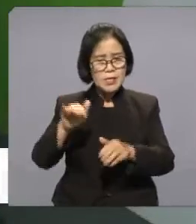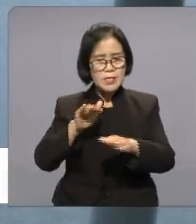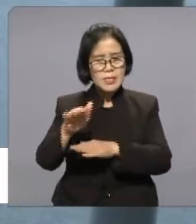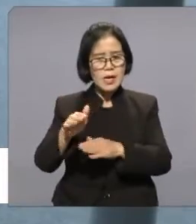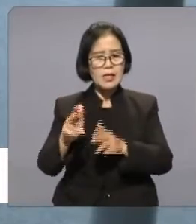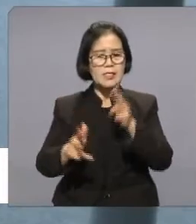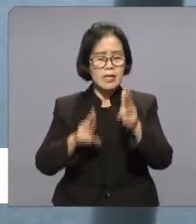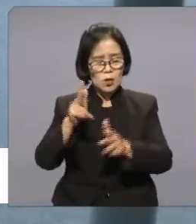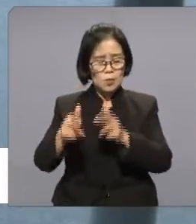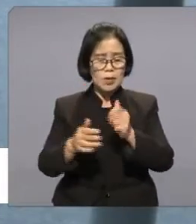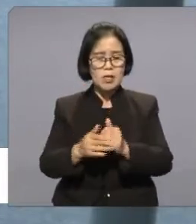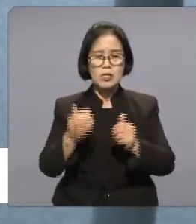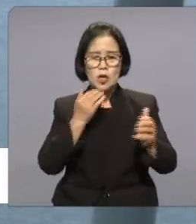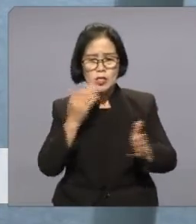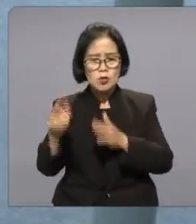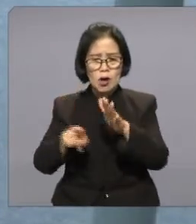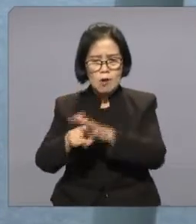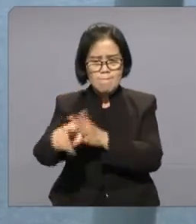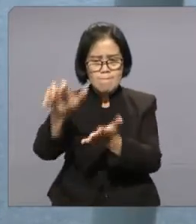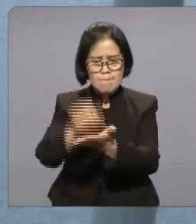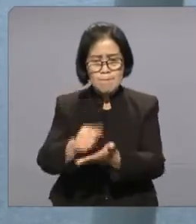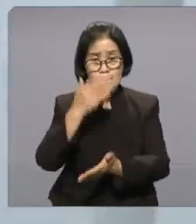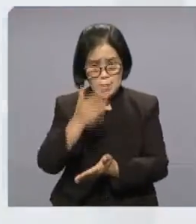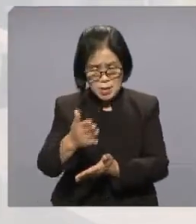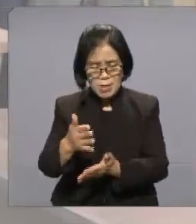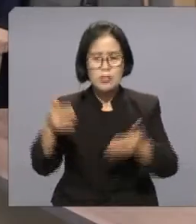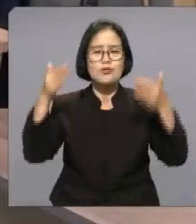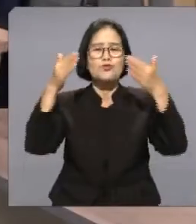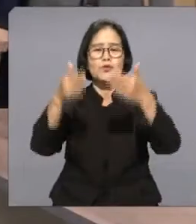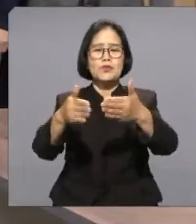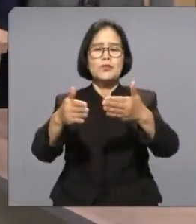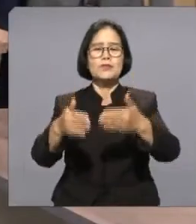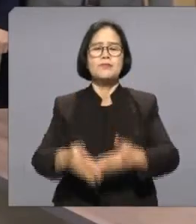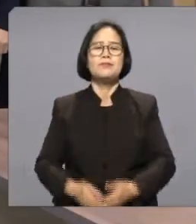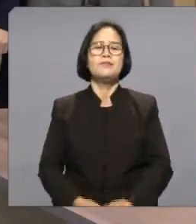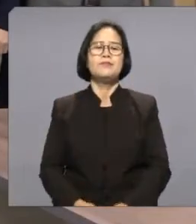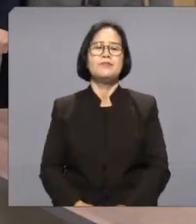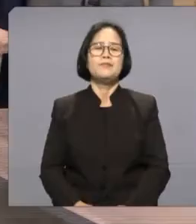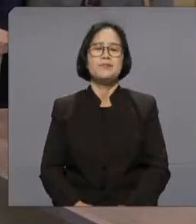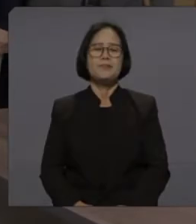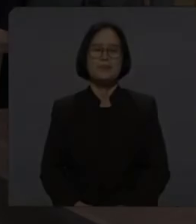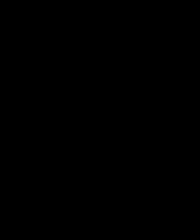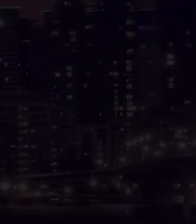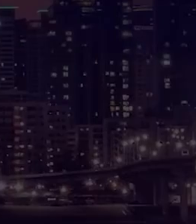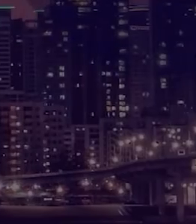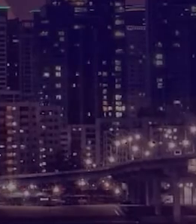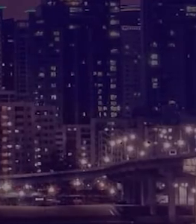경기도가 우위를 확보할지 주목됩니다. OBS 뉴스 김대영입니다.